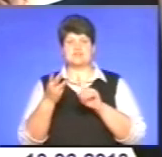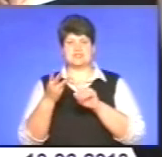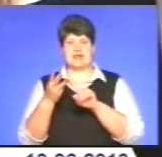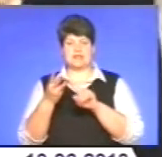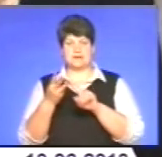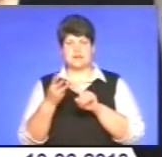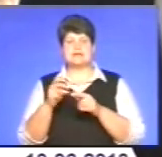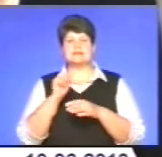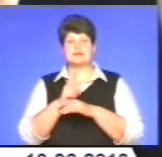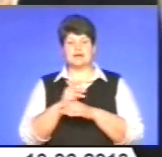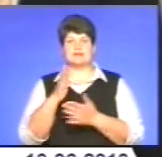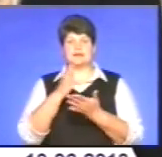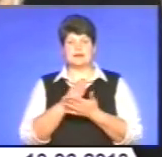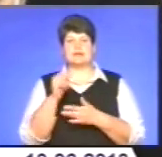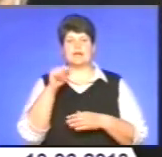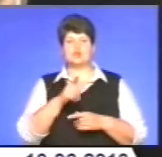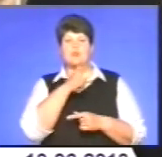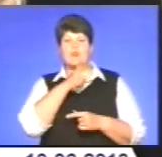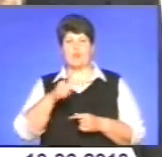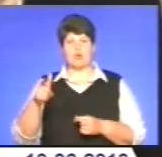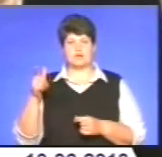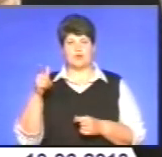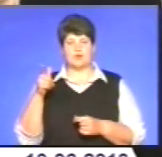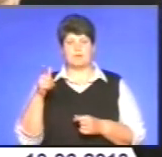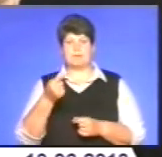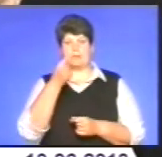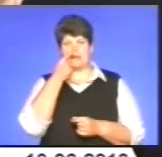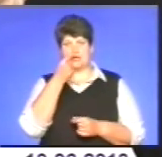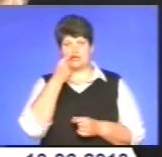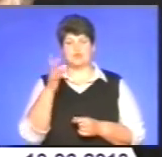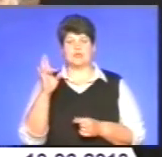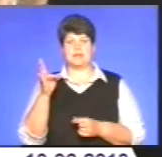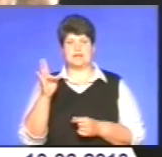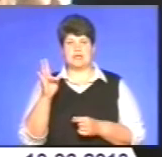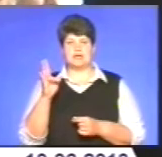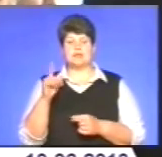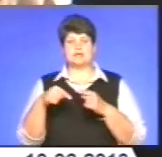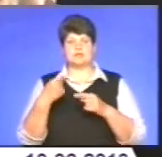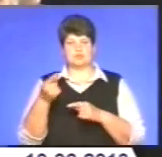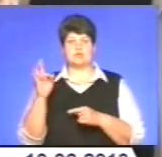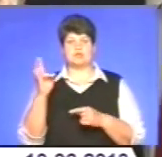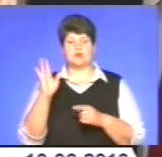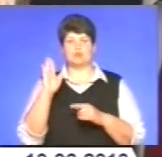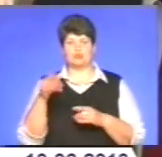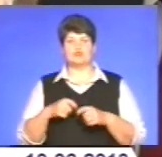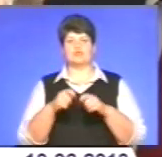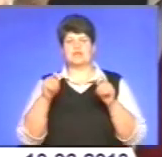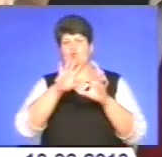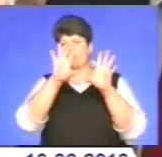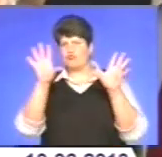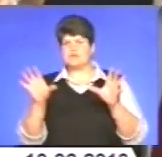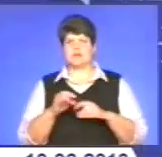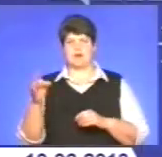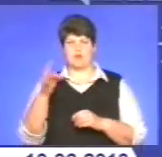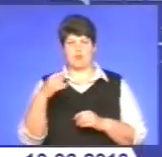Завдання поставлено таке, що протягом от найближчого неділі, наступної, вони будуть відкриті в усіх районах